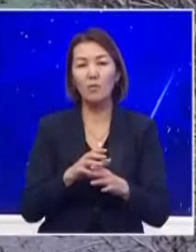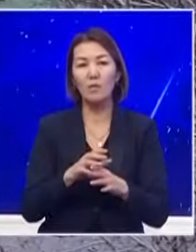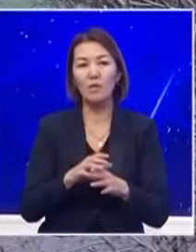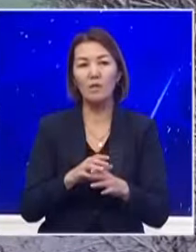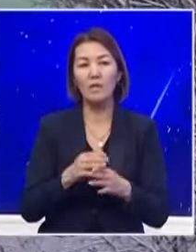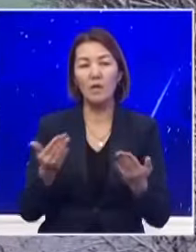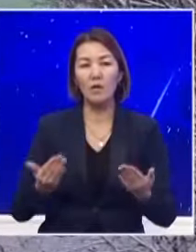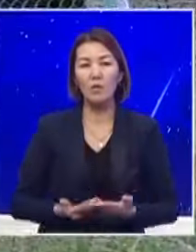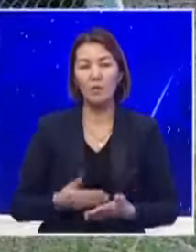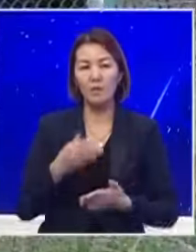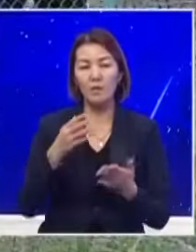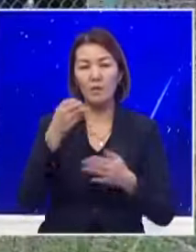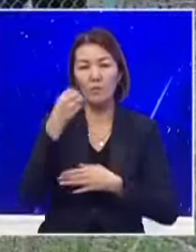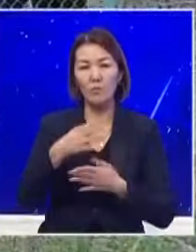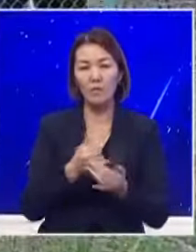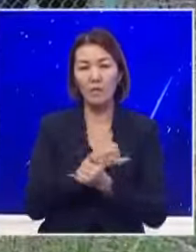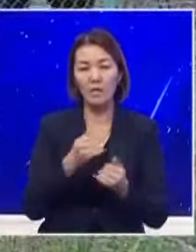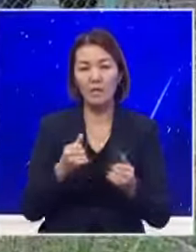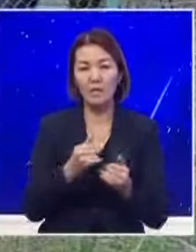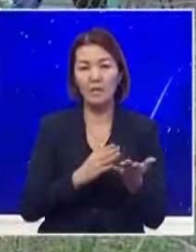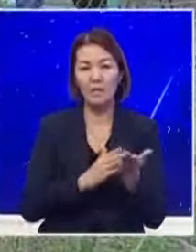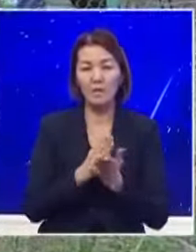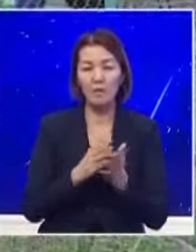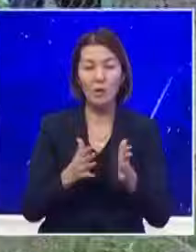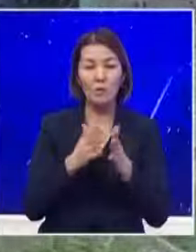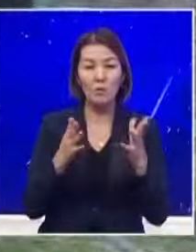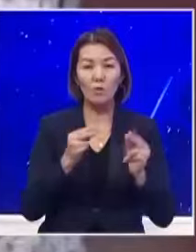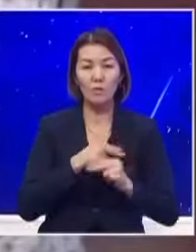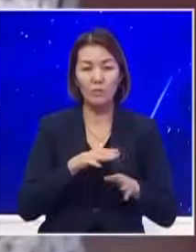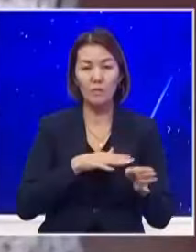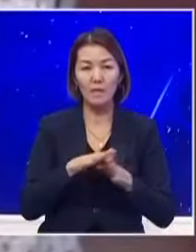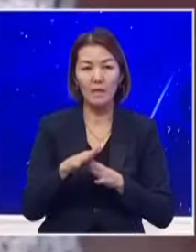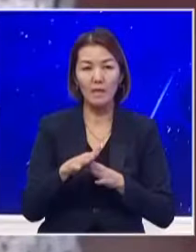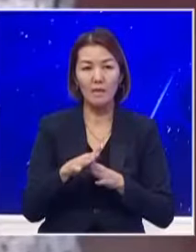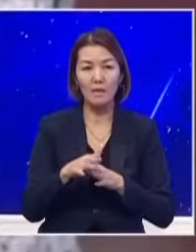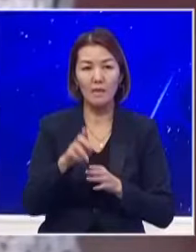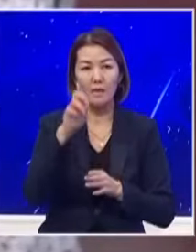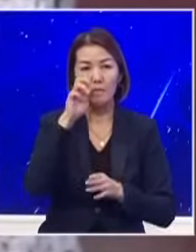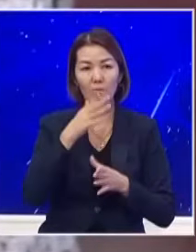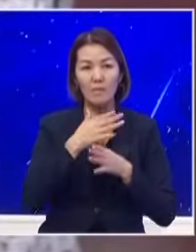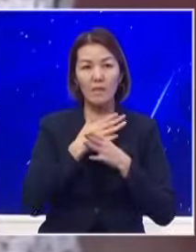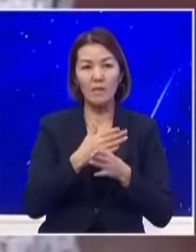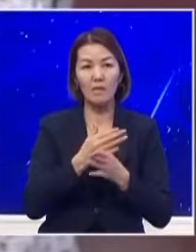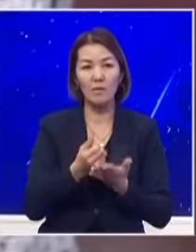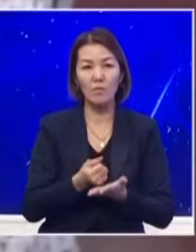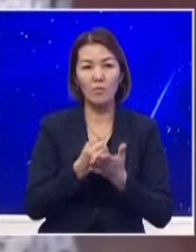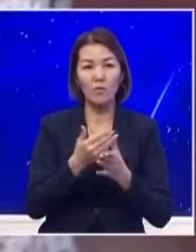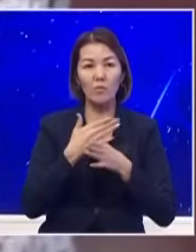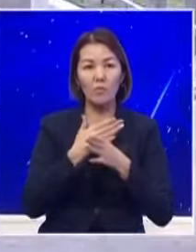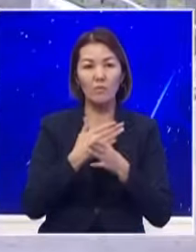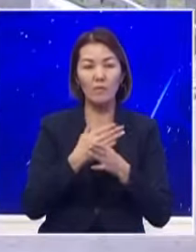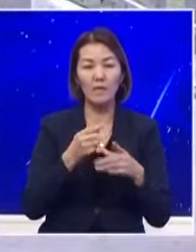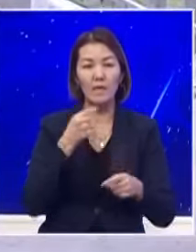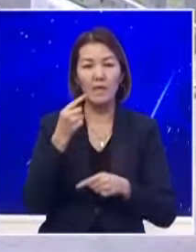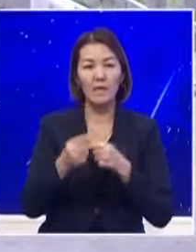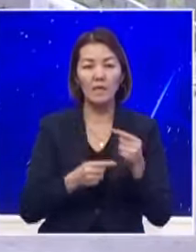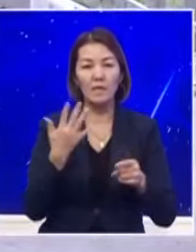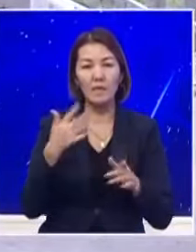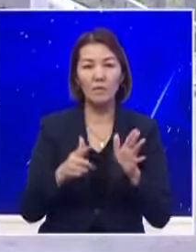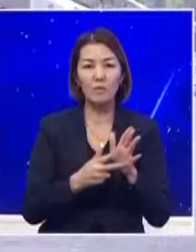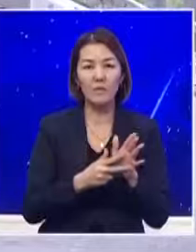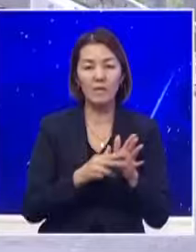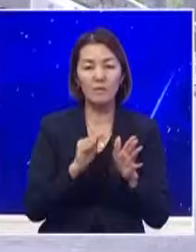қызмет көрсету орталығының қызметкерлерімен үлкен жұмыстар жүргізілді. Ол мемлекет тарапынан да қолдау тапты. Ендігі жерде 58